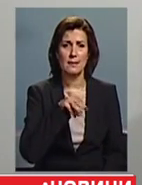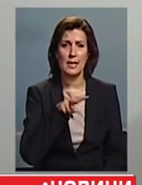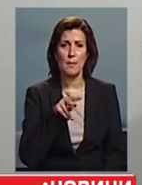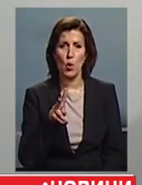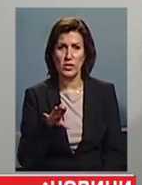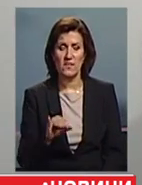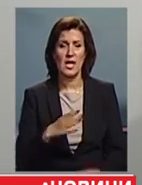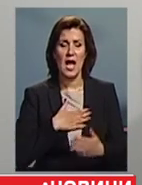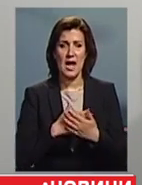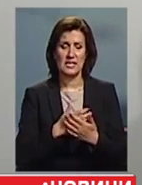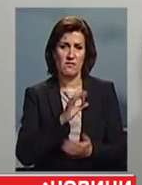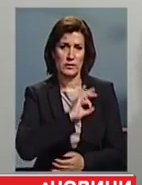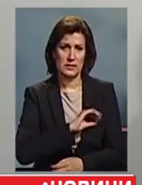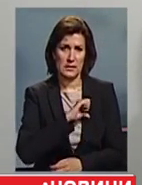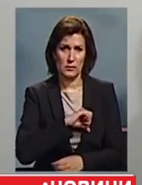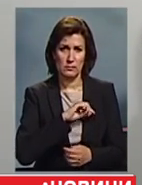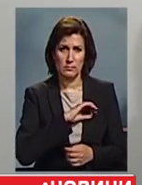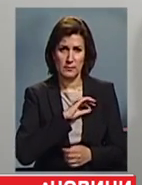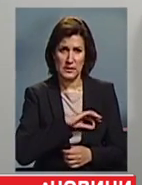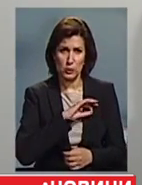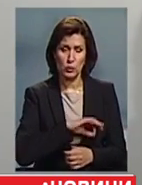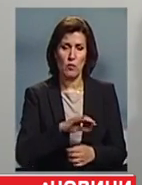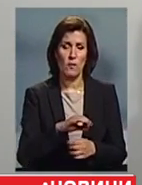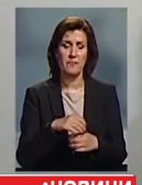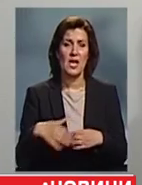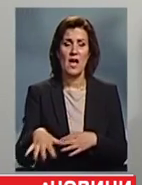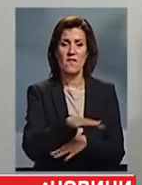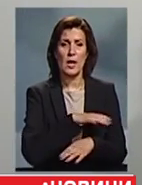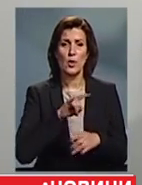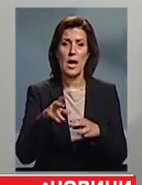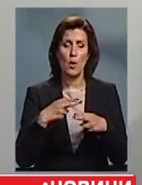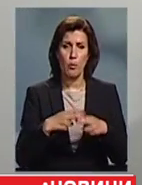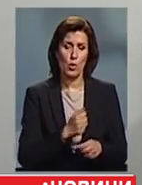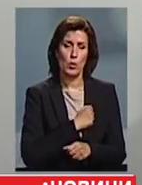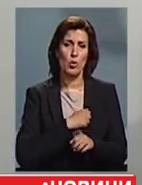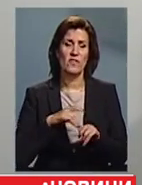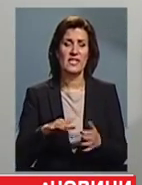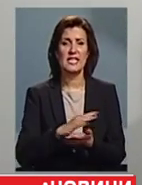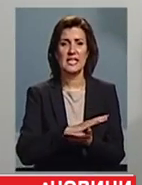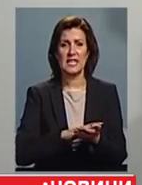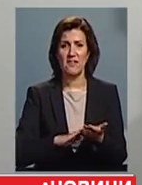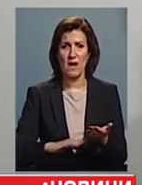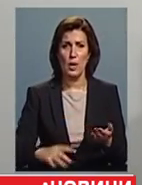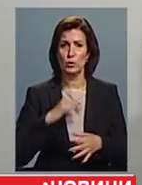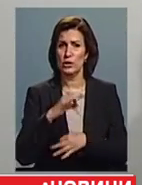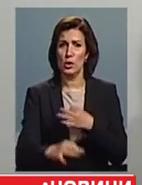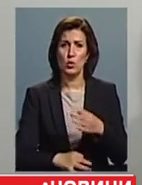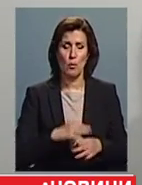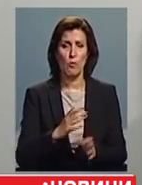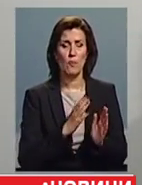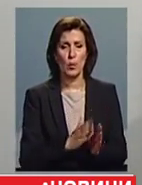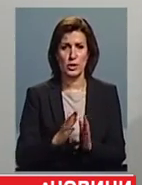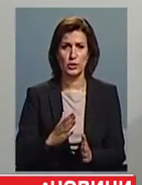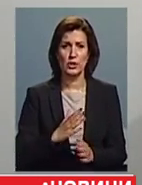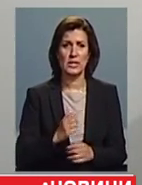його застосовує. В районі аеропорту бойові дії тривають майже в цілодобовому режимі